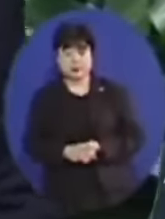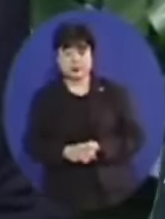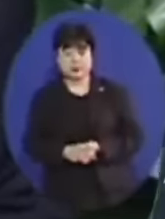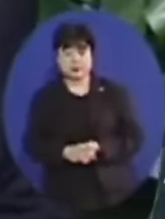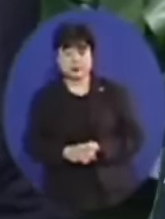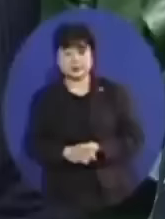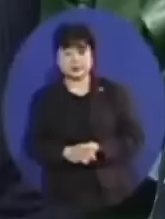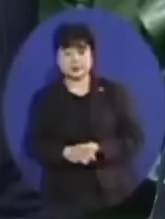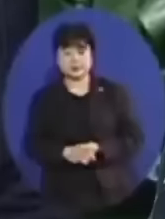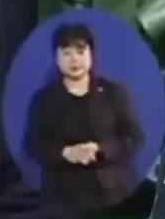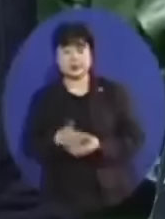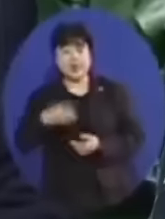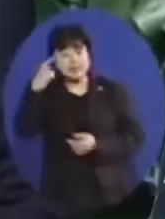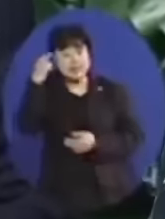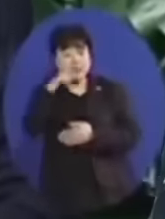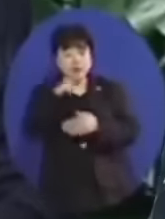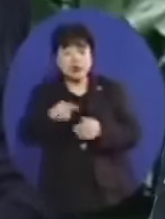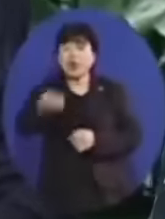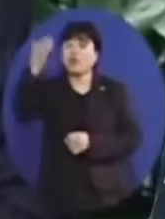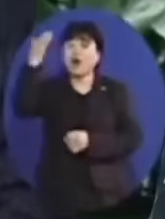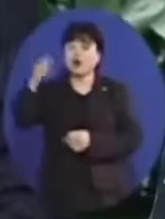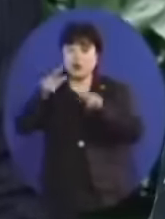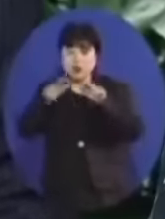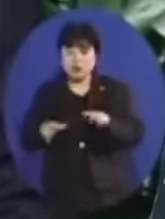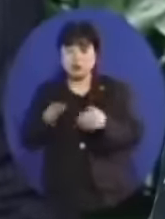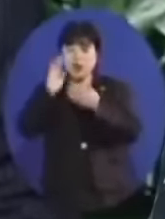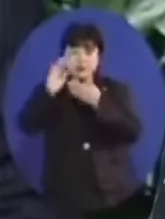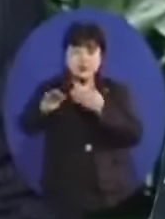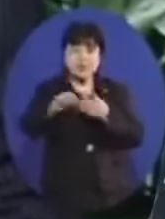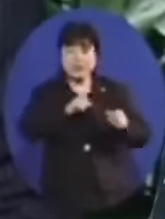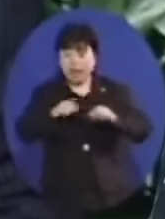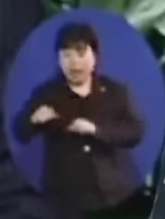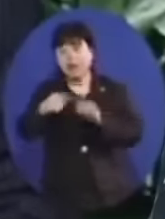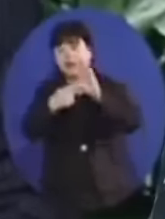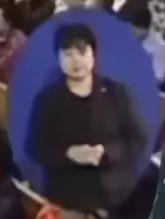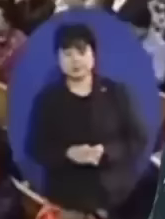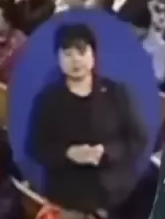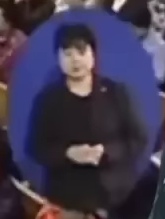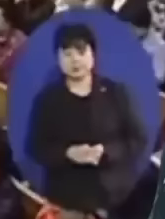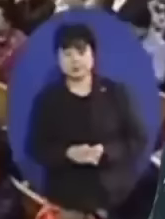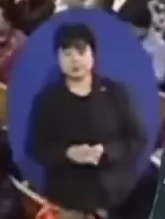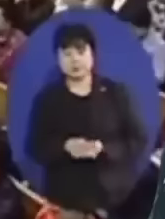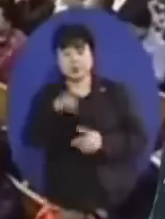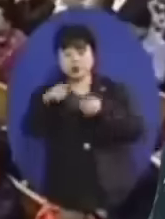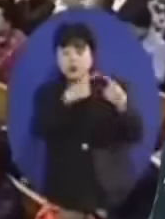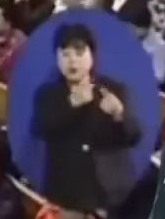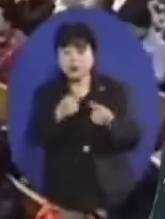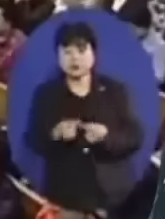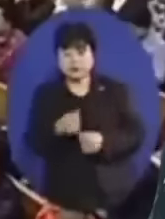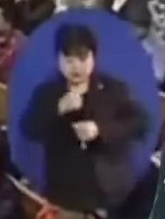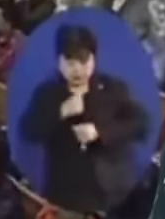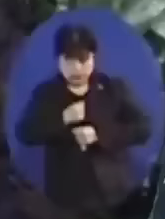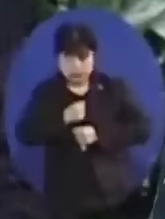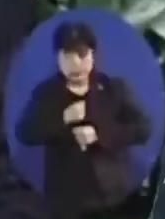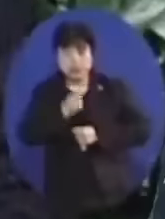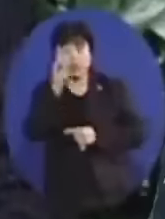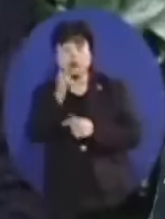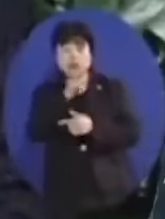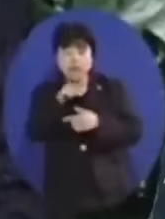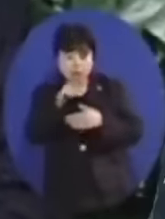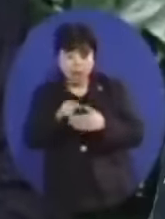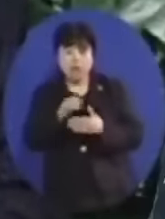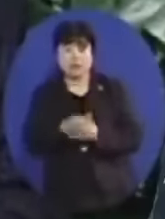내 생각 속에 과거와 현재와 미래가 다 실현되는 것입니다. 따라 말씀했습니다. 지킬 만한 것보다 그